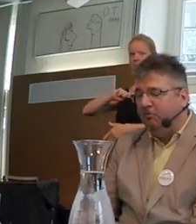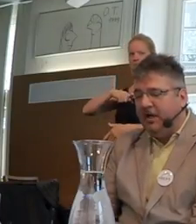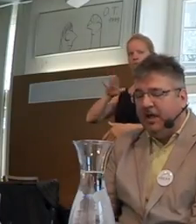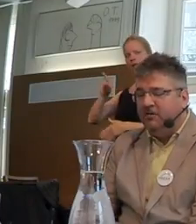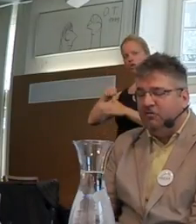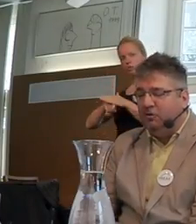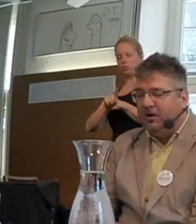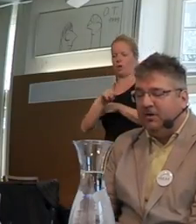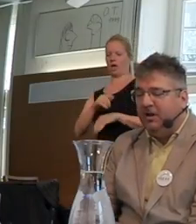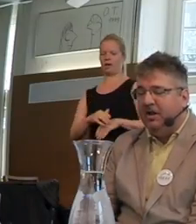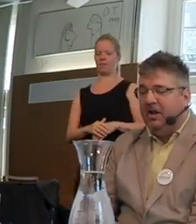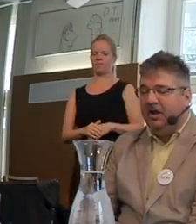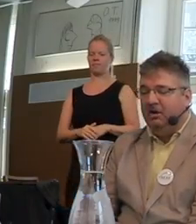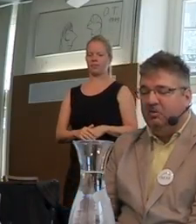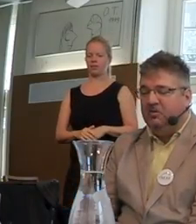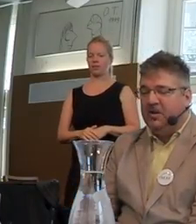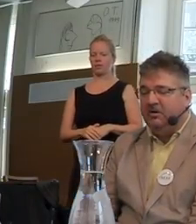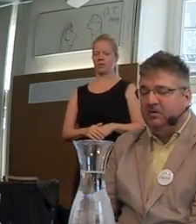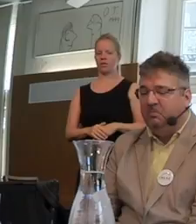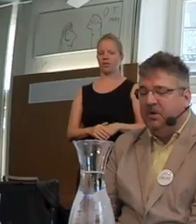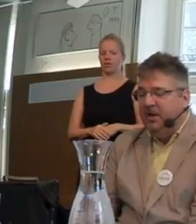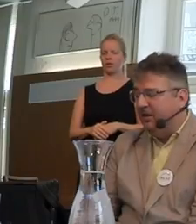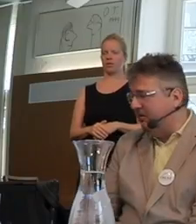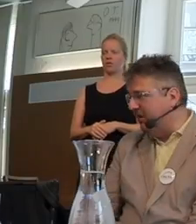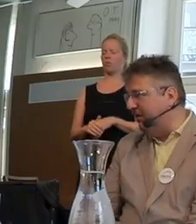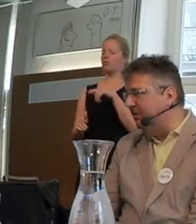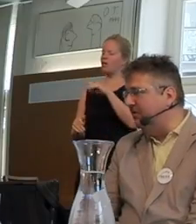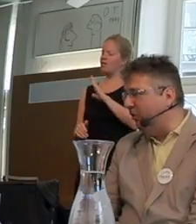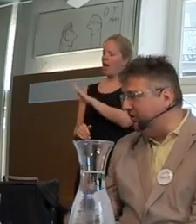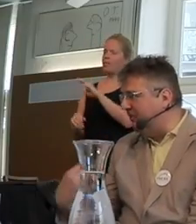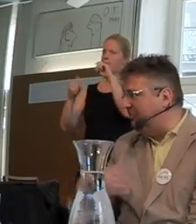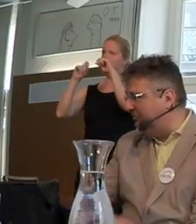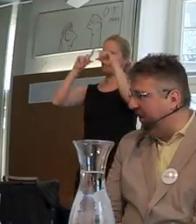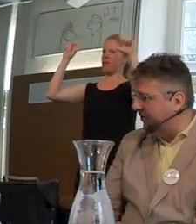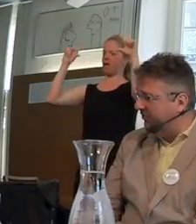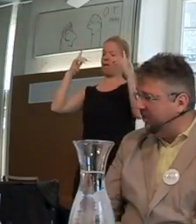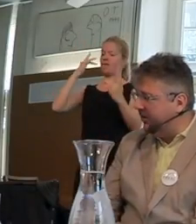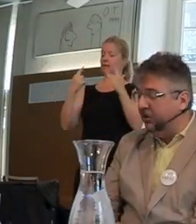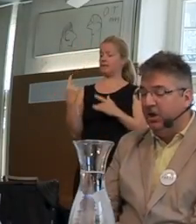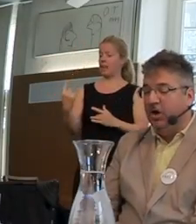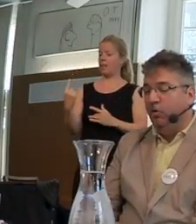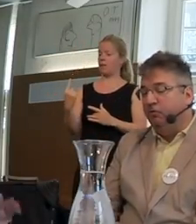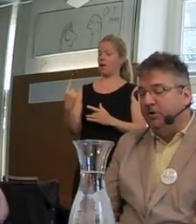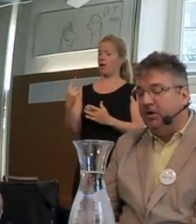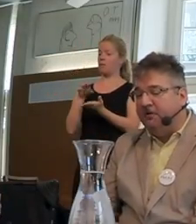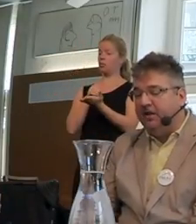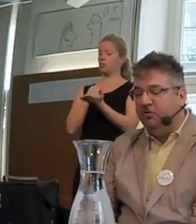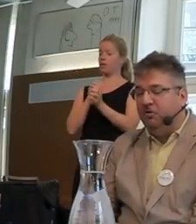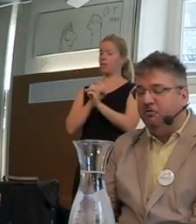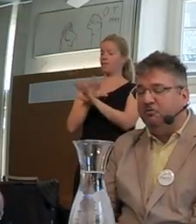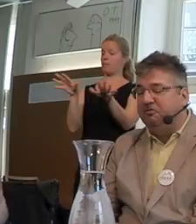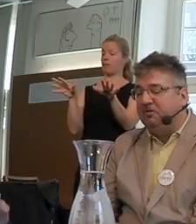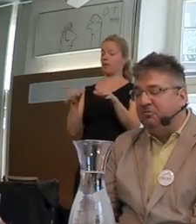und auch vielleicht so nach den Bildern, die auch Sie selbst vielleicht vermitteln. Und wollte da